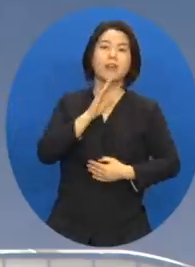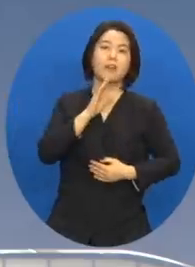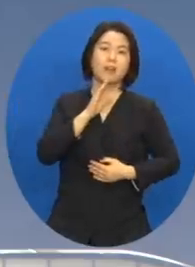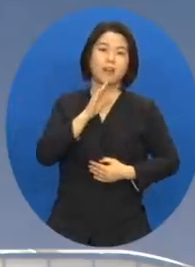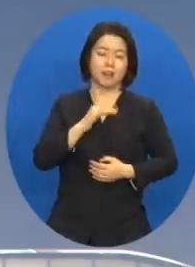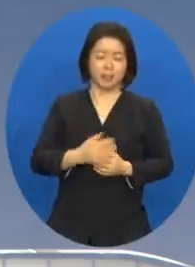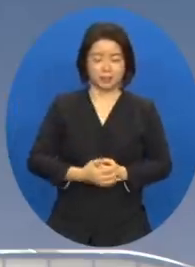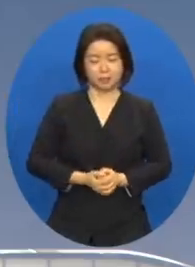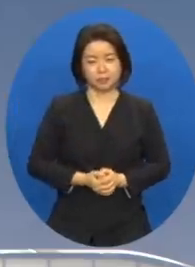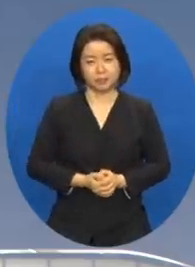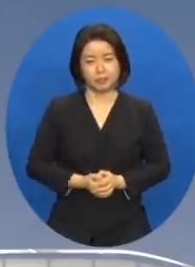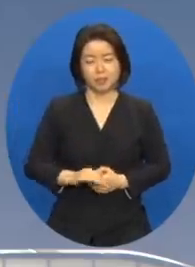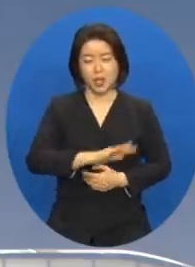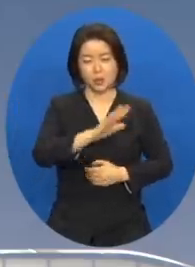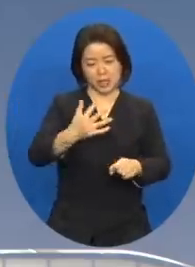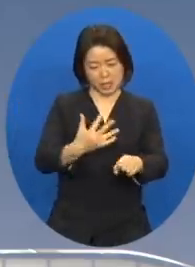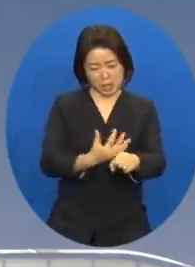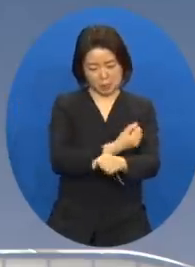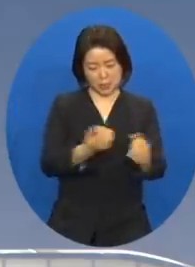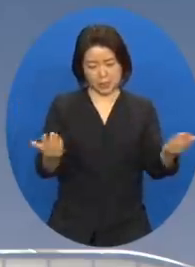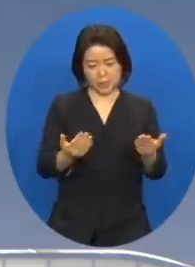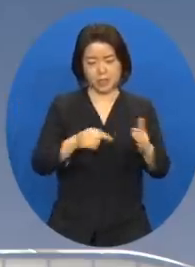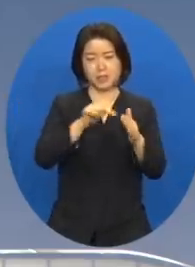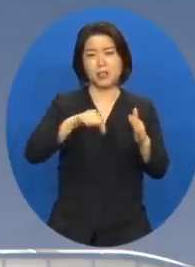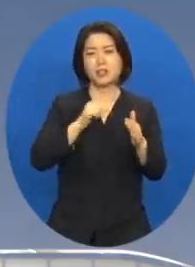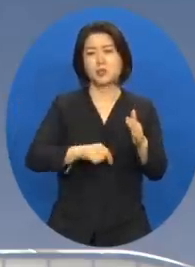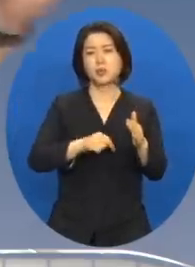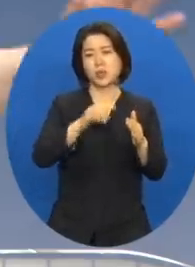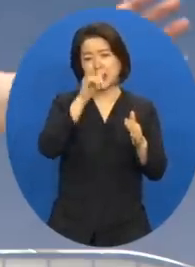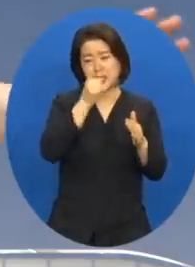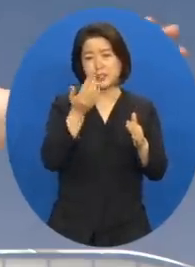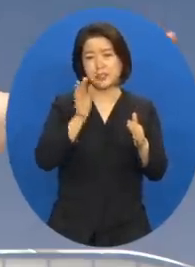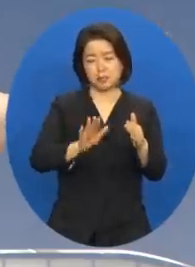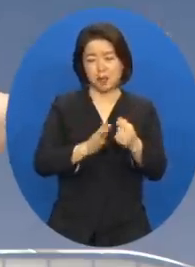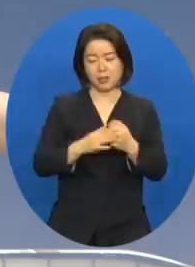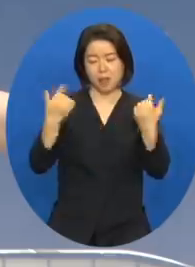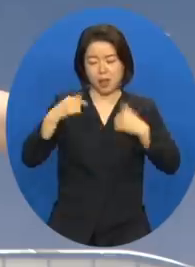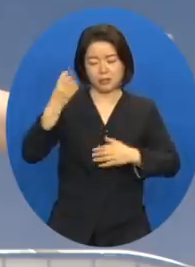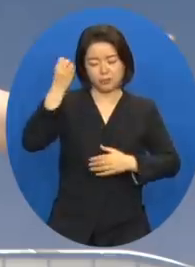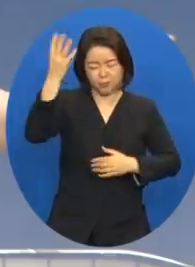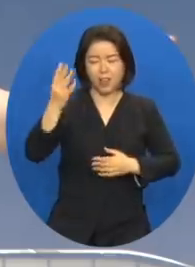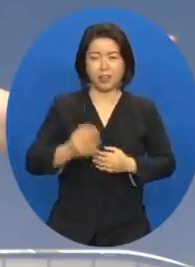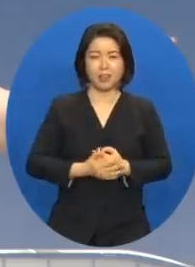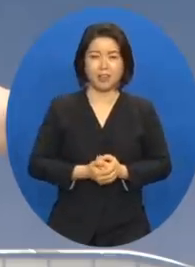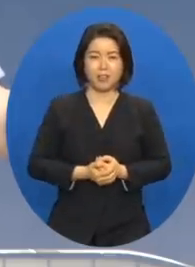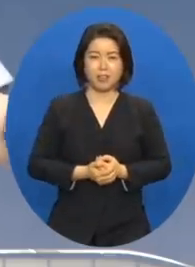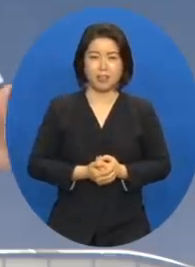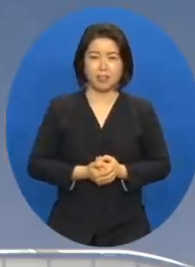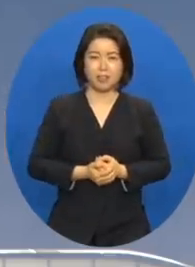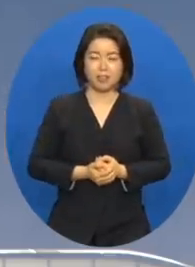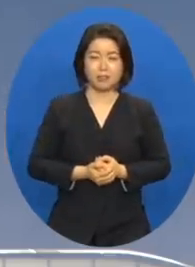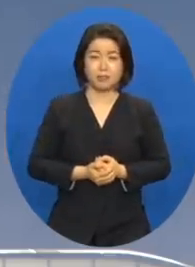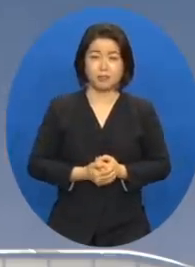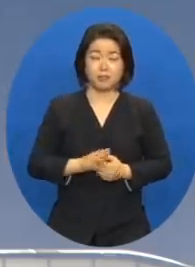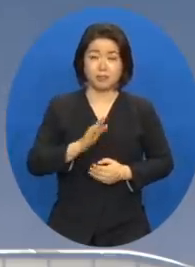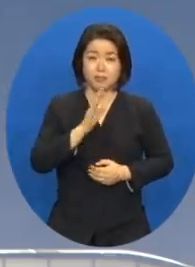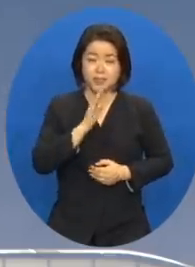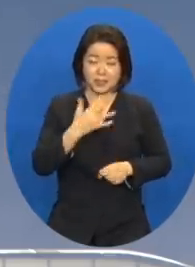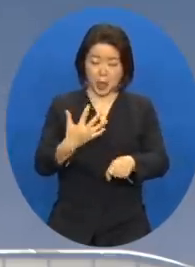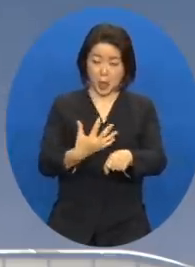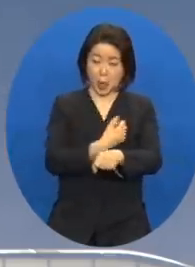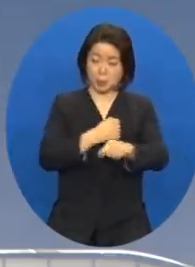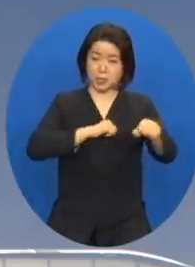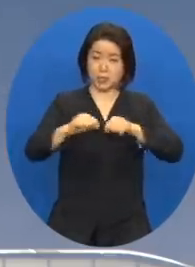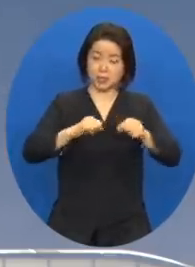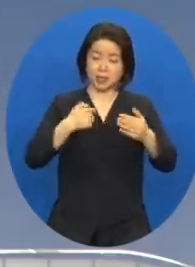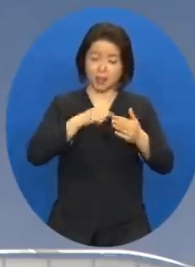그런 엄청난 일들이 우리 속에 있는데도 우리는 늘 잊어버리는 거예요. 아, 진짜 엄청난